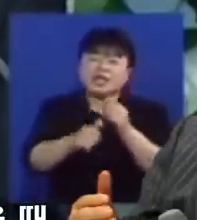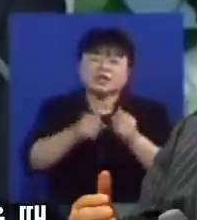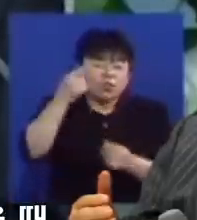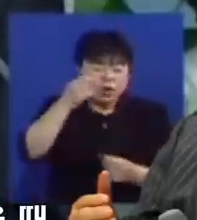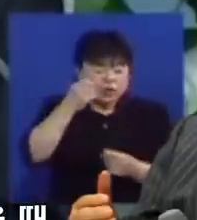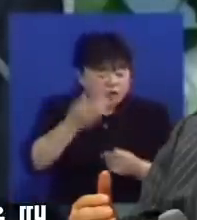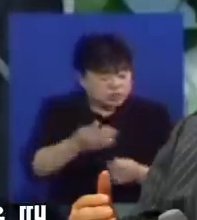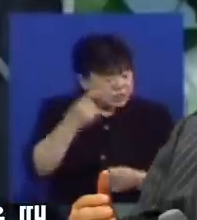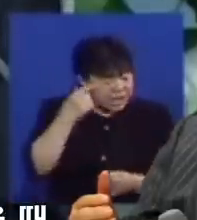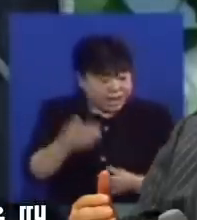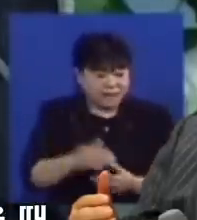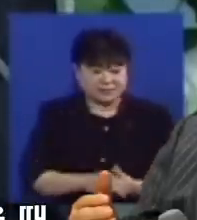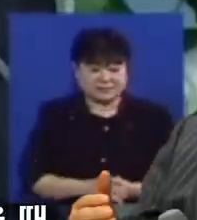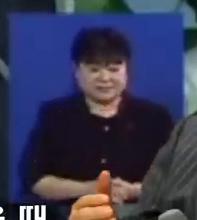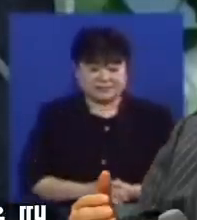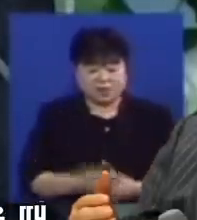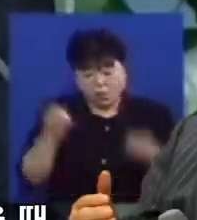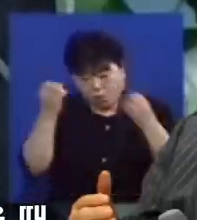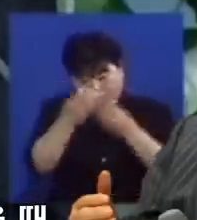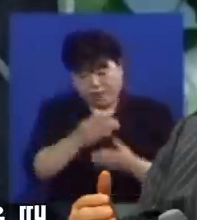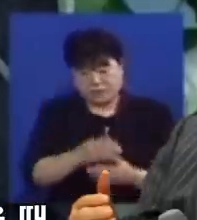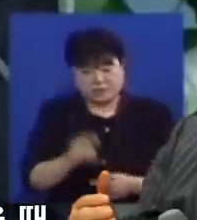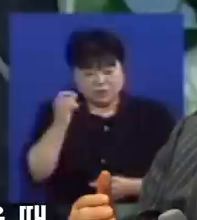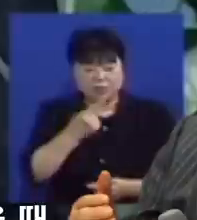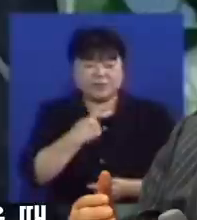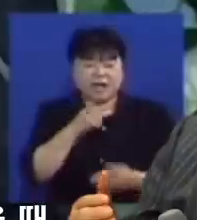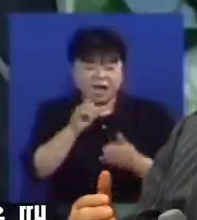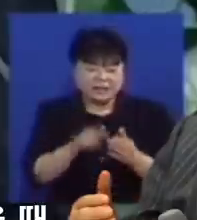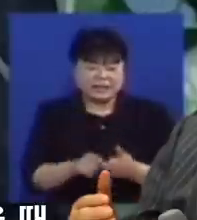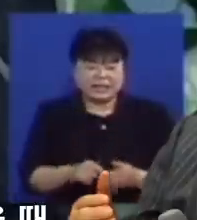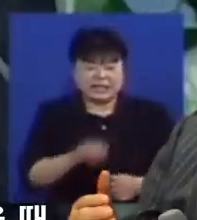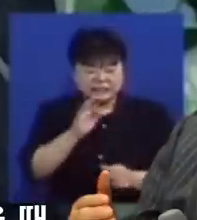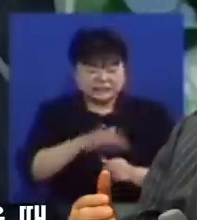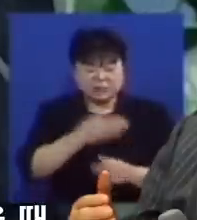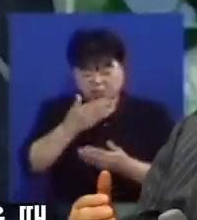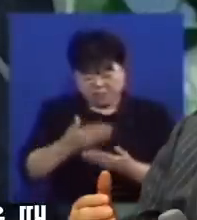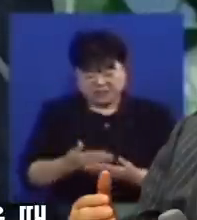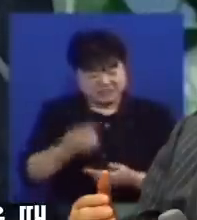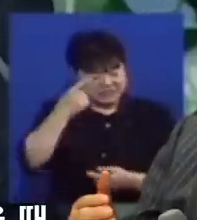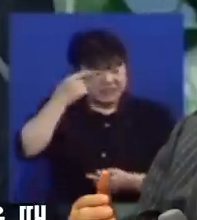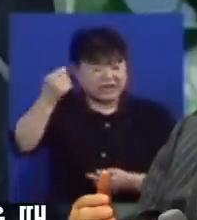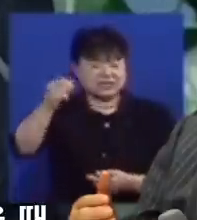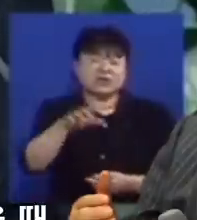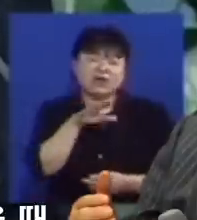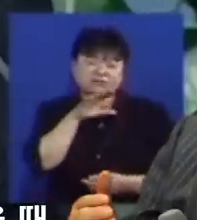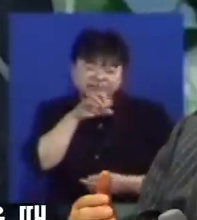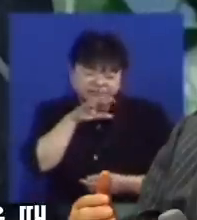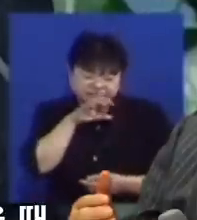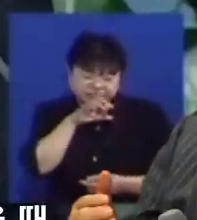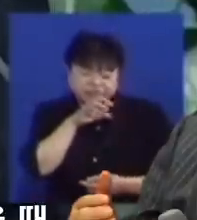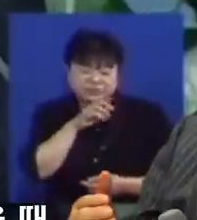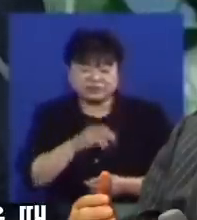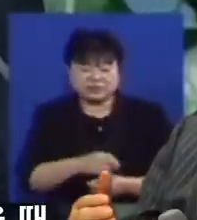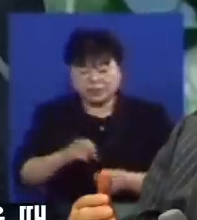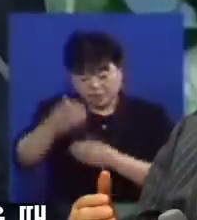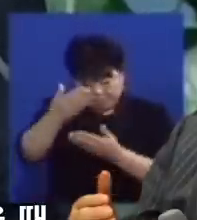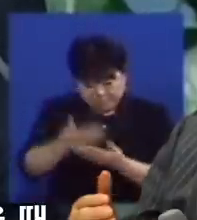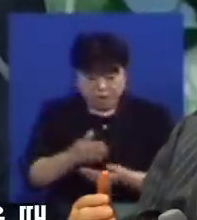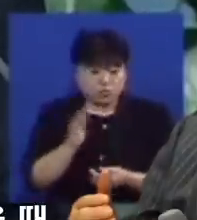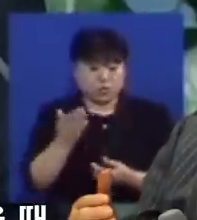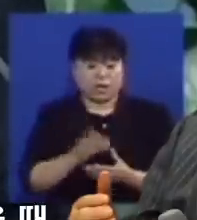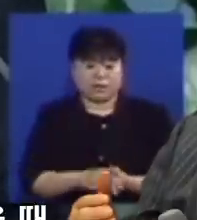우리 고난 베푸느냐. 그래서 어려움만 당하면 잘못 대접받는다고 생각해서 원망하고 원망하다가